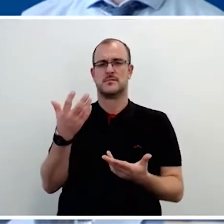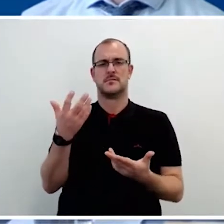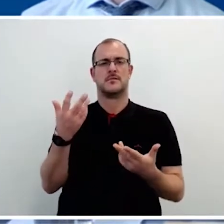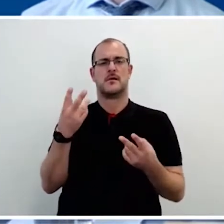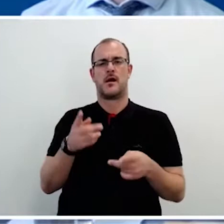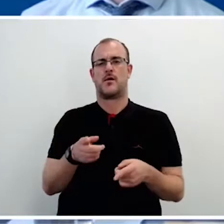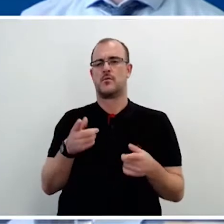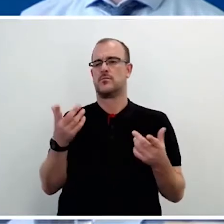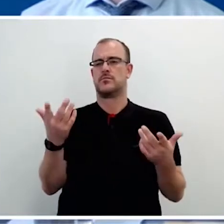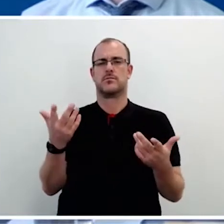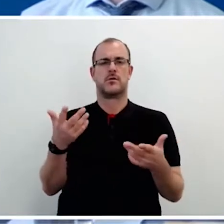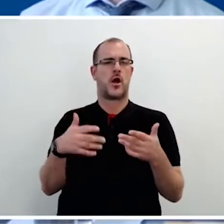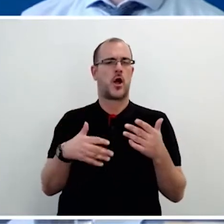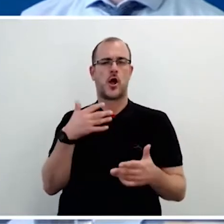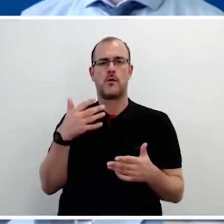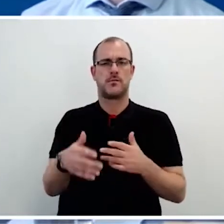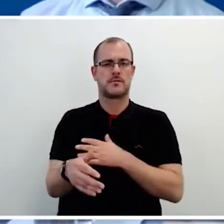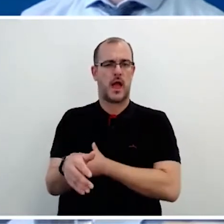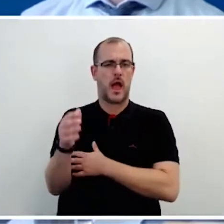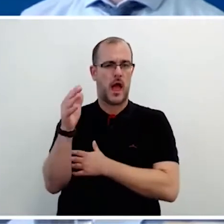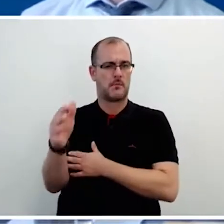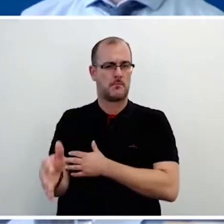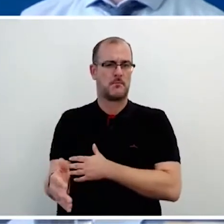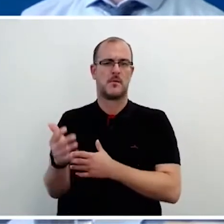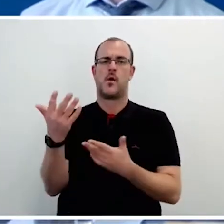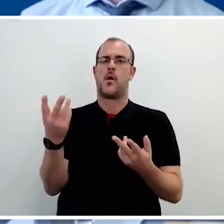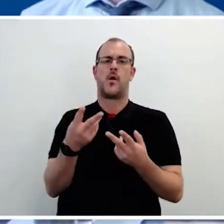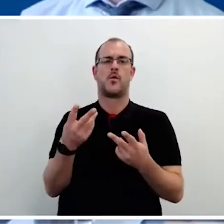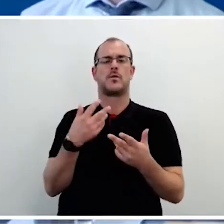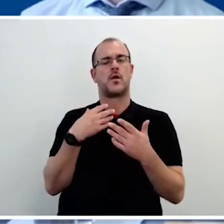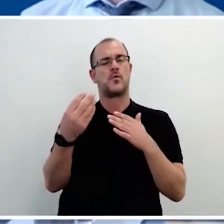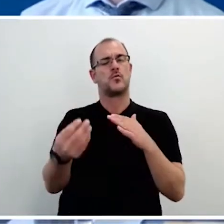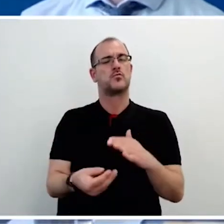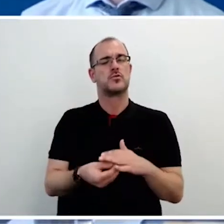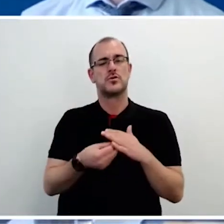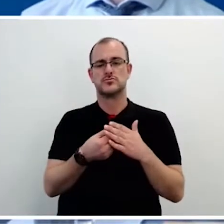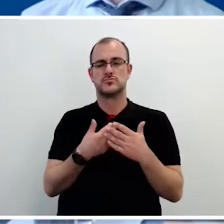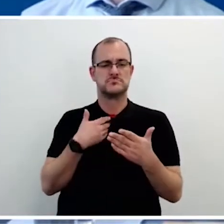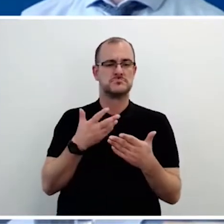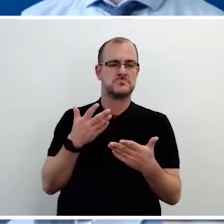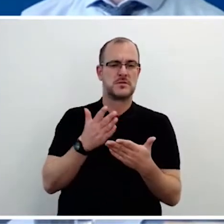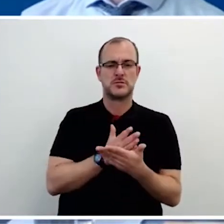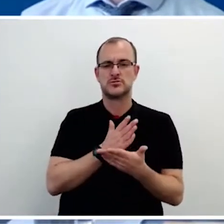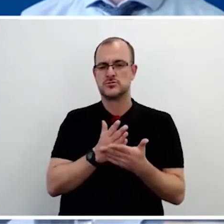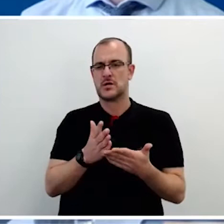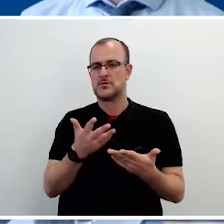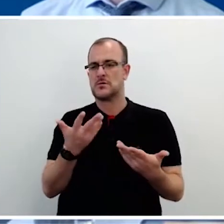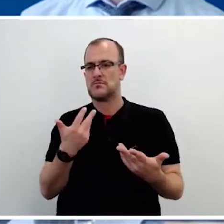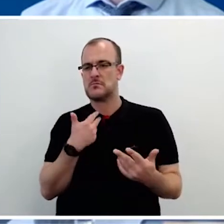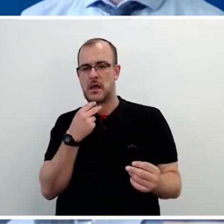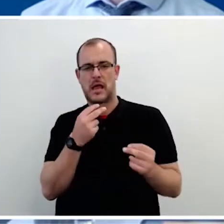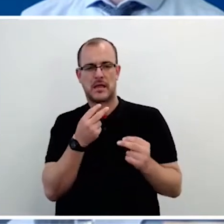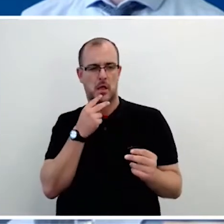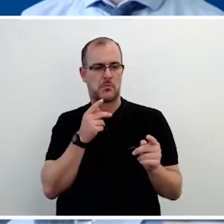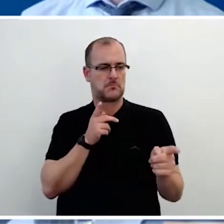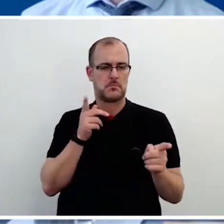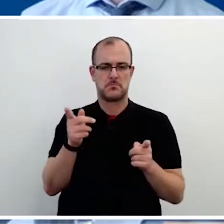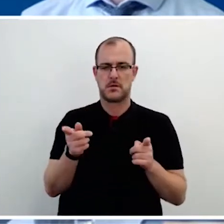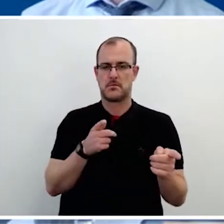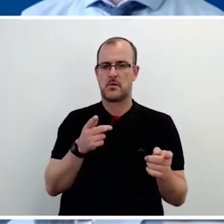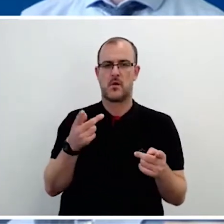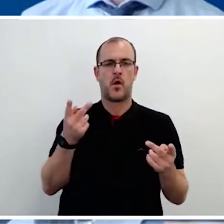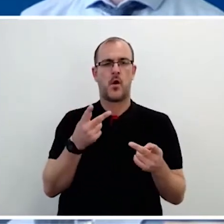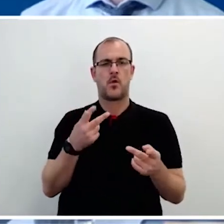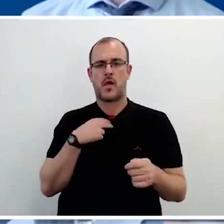auch Roboterarmen, von zum Beispiel auch Unterstützung beim Entscheiden für ein Restaurant oder auch für